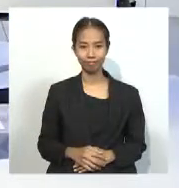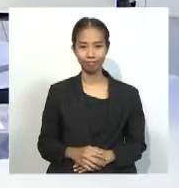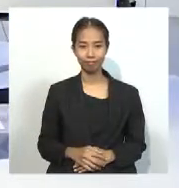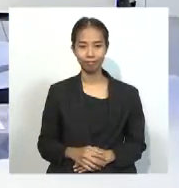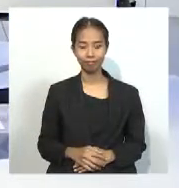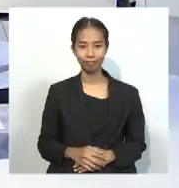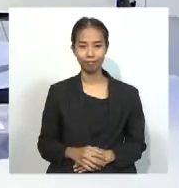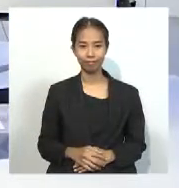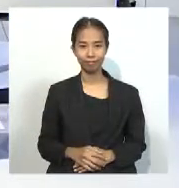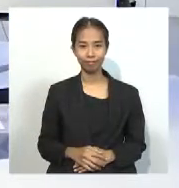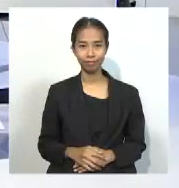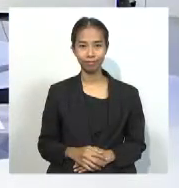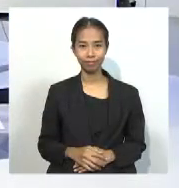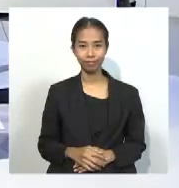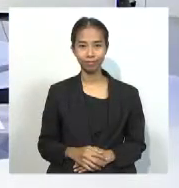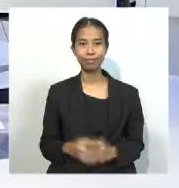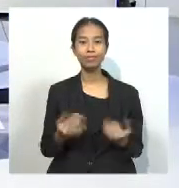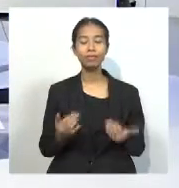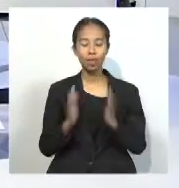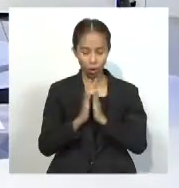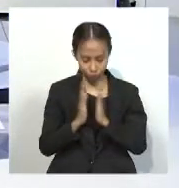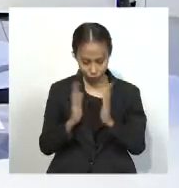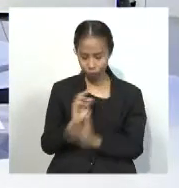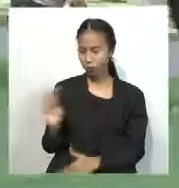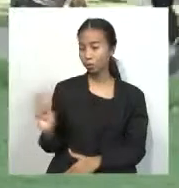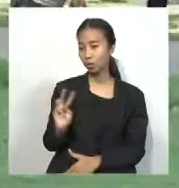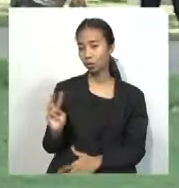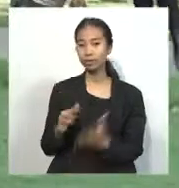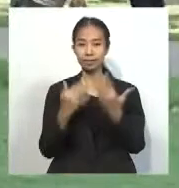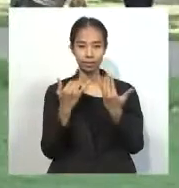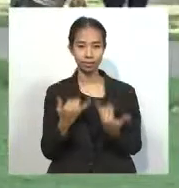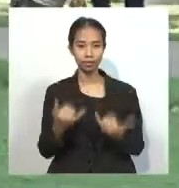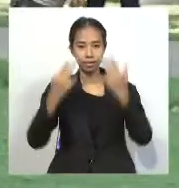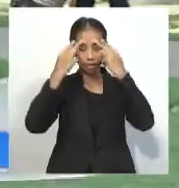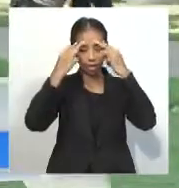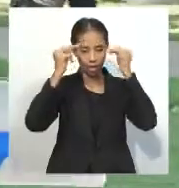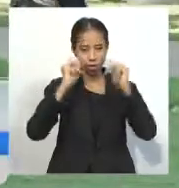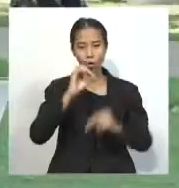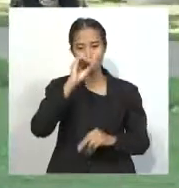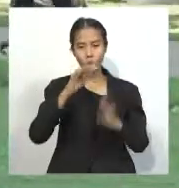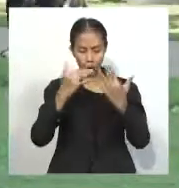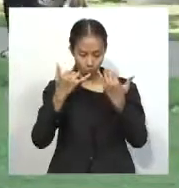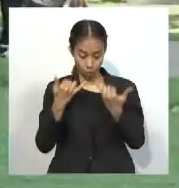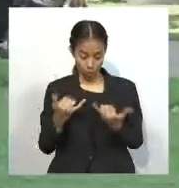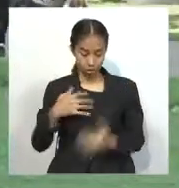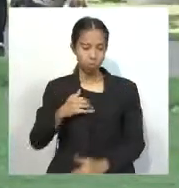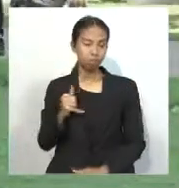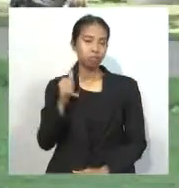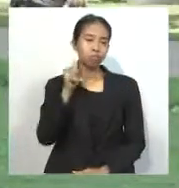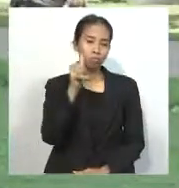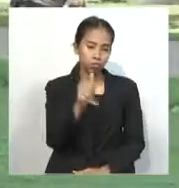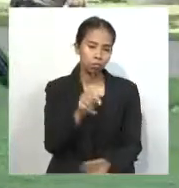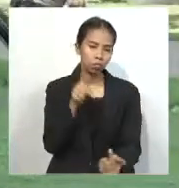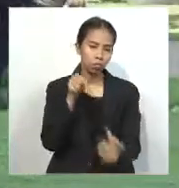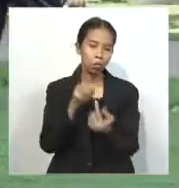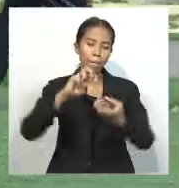ค่ะ ขอบคุณทั้งสองท่านค่ะโดยนายกรัฐมนตรีนะคะยืนยันว่าการลงพื้นที่วันนี้เพื่อมาแก้